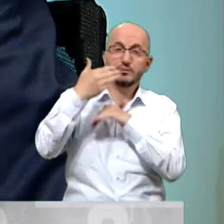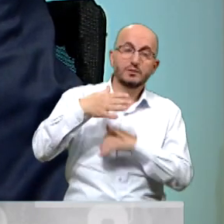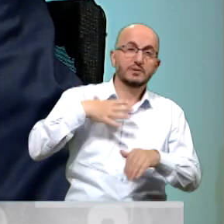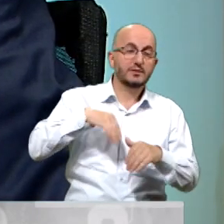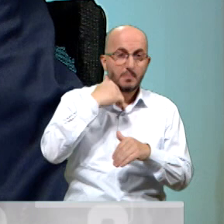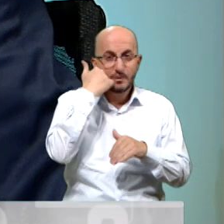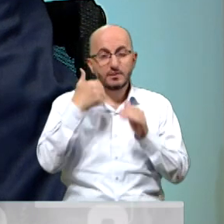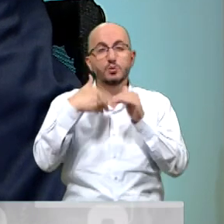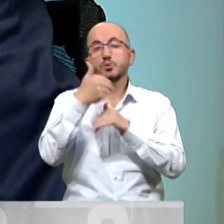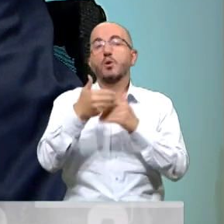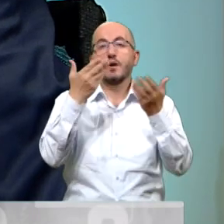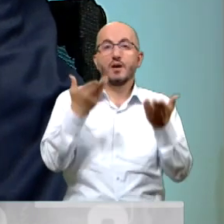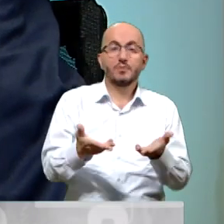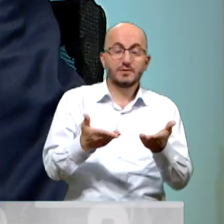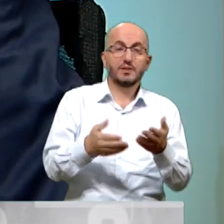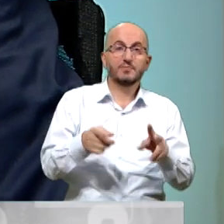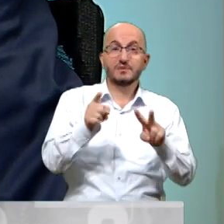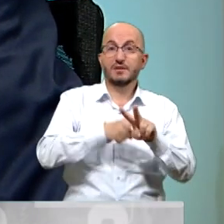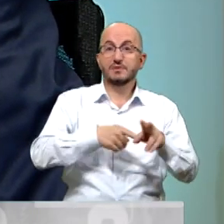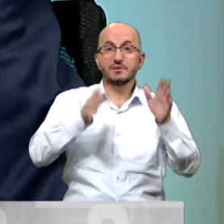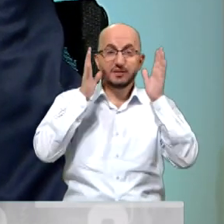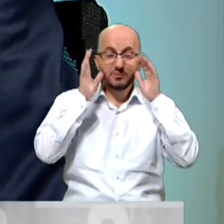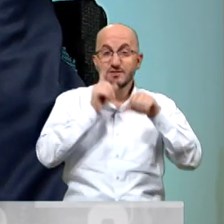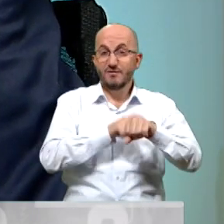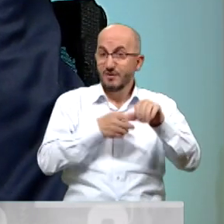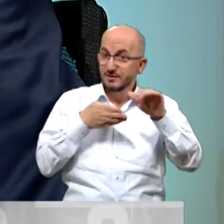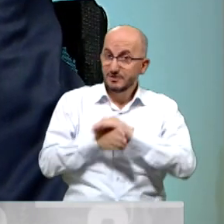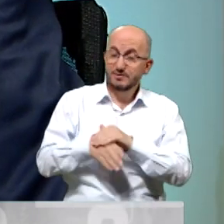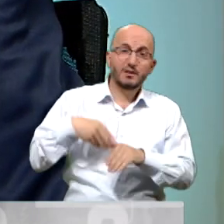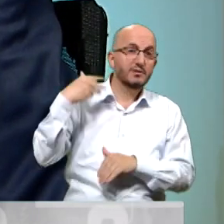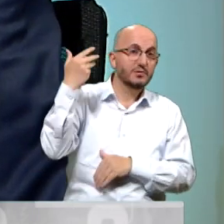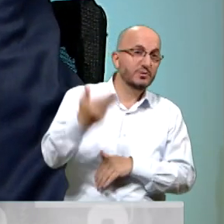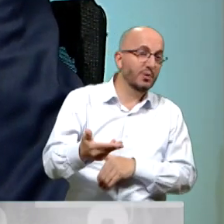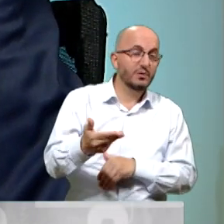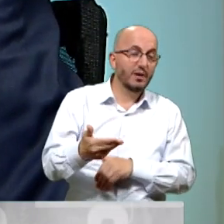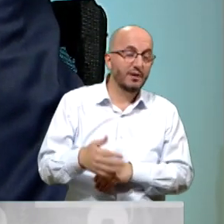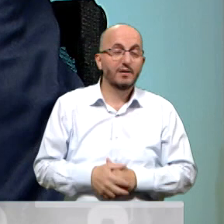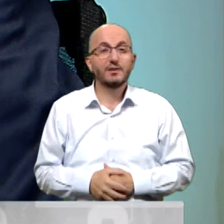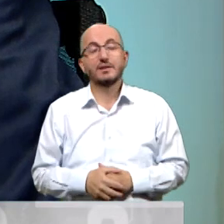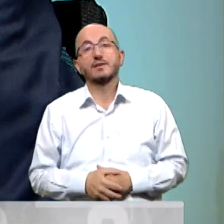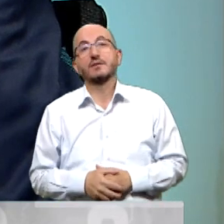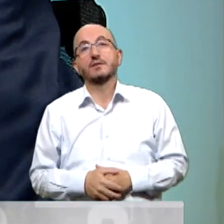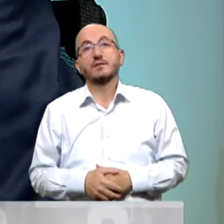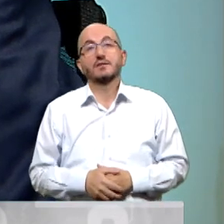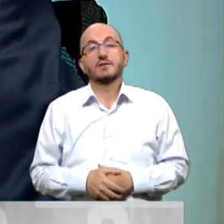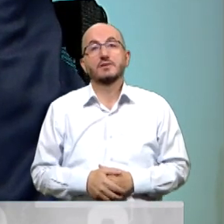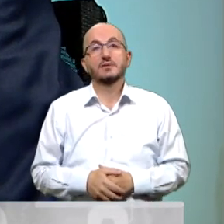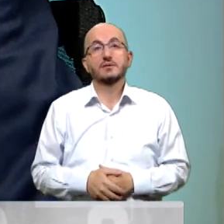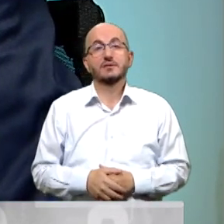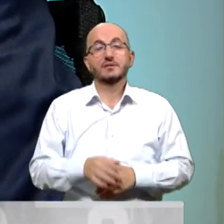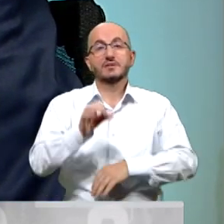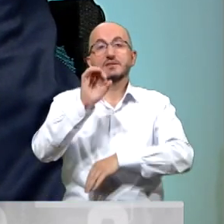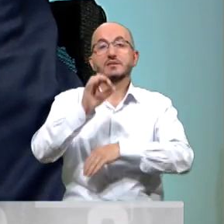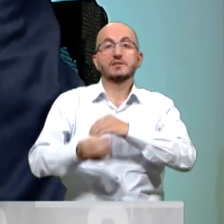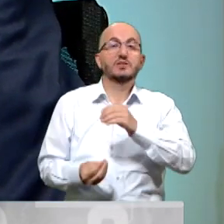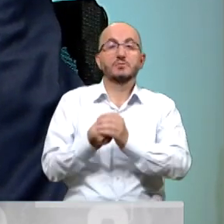sonra kabul edelim. Yatsı namazının vakti girdikten sonra yatsı namazının vakti imsak